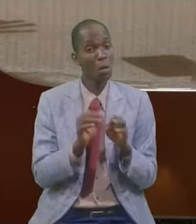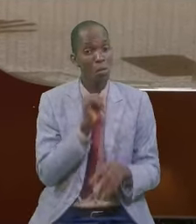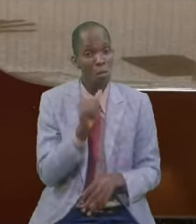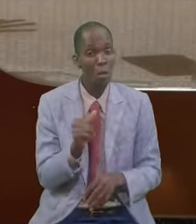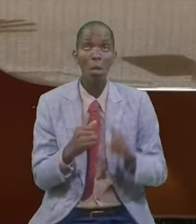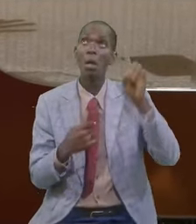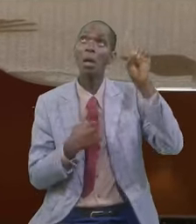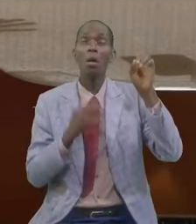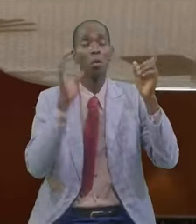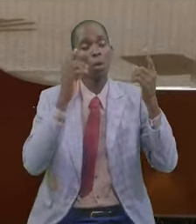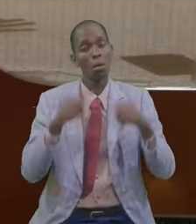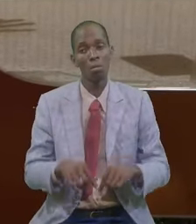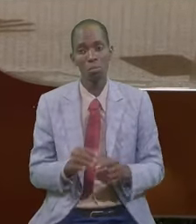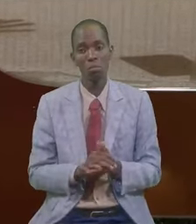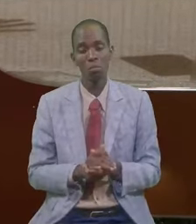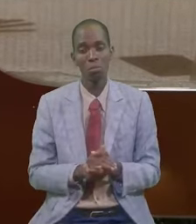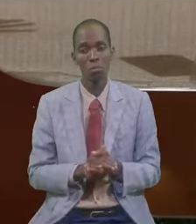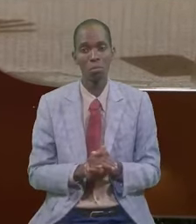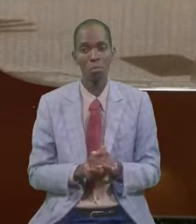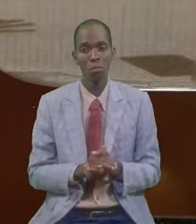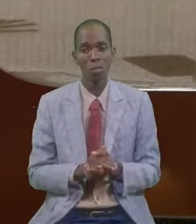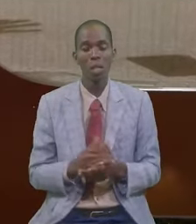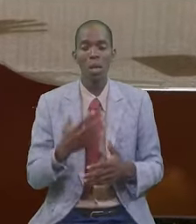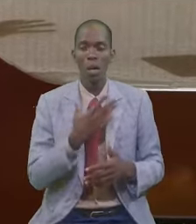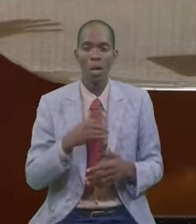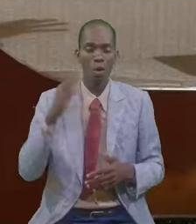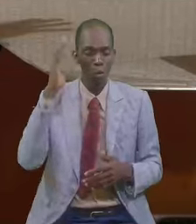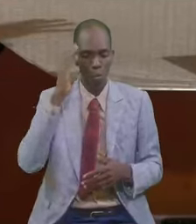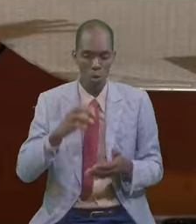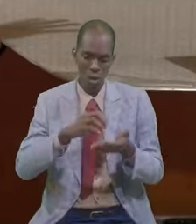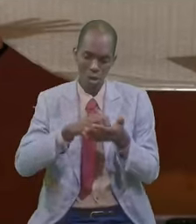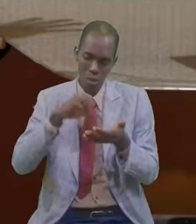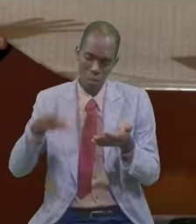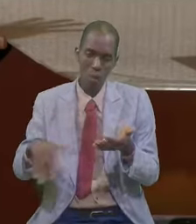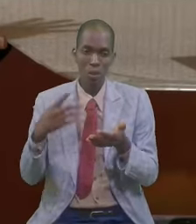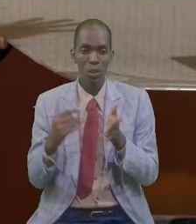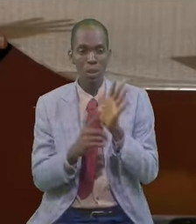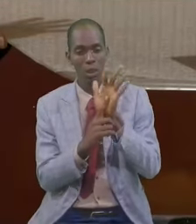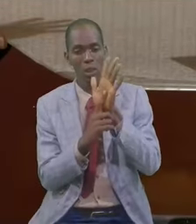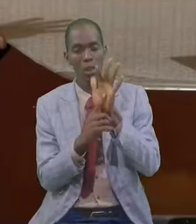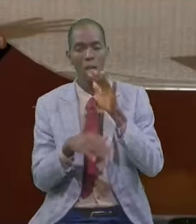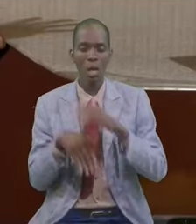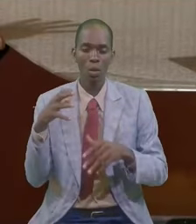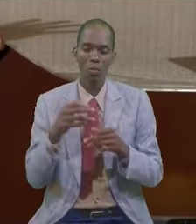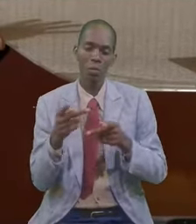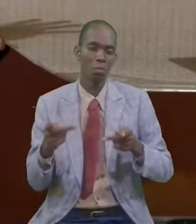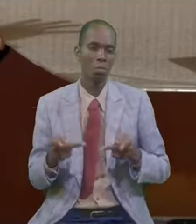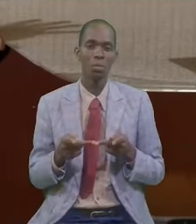Sinon, je viendrai et j'ôterai le chandelier de sa